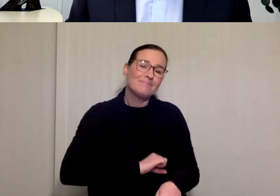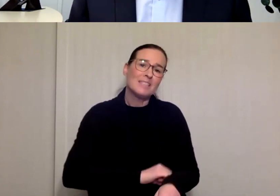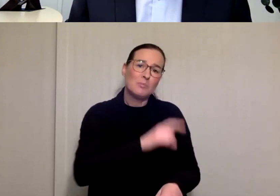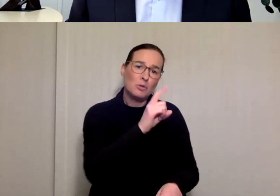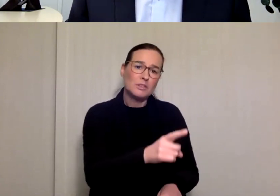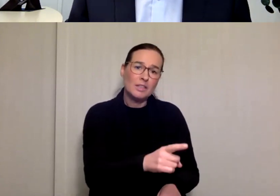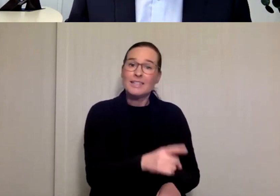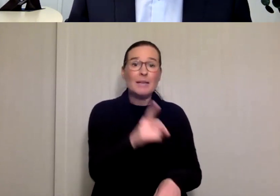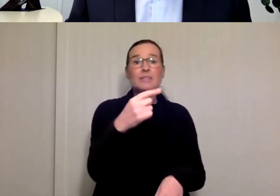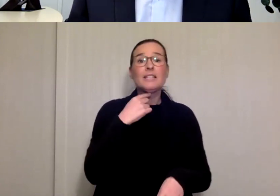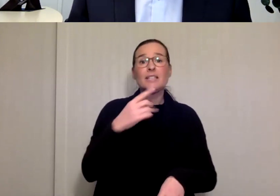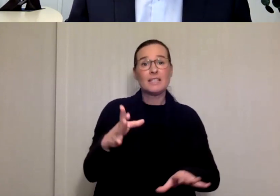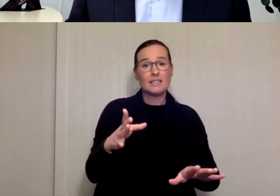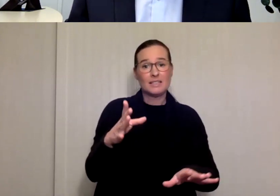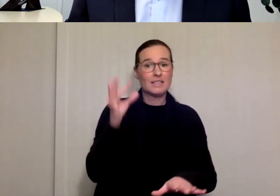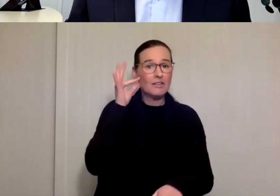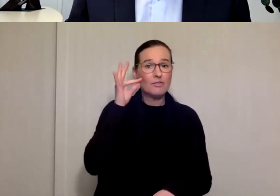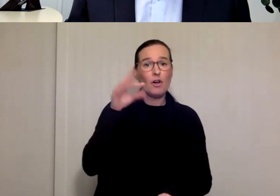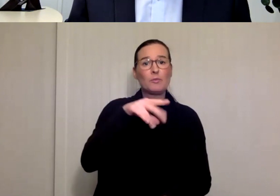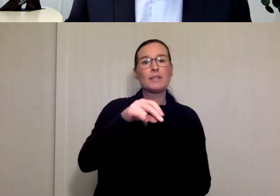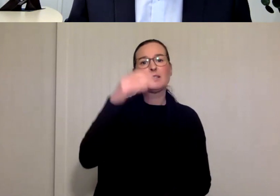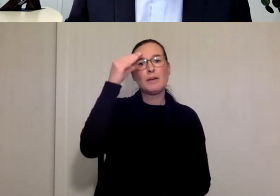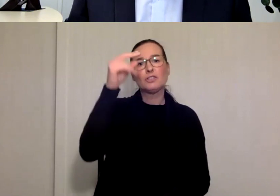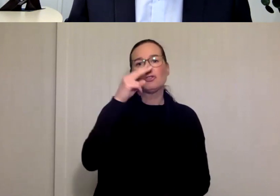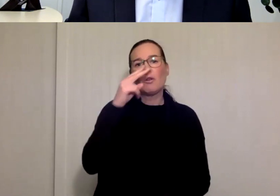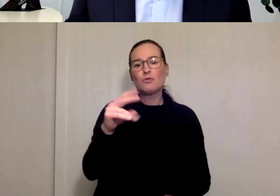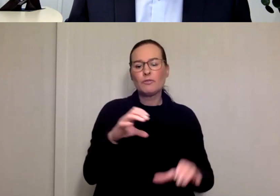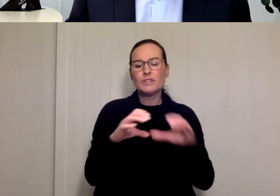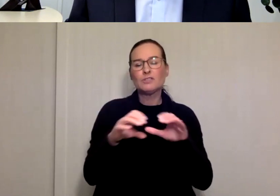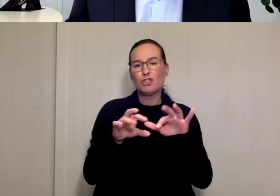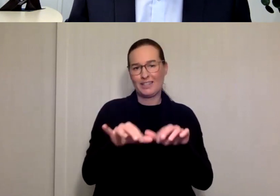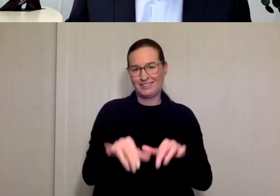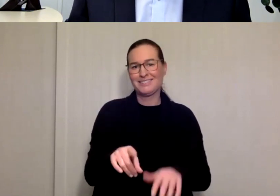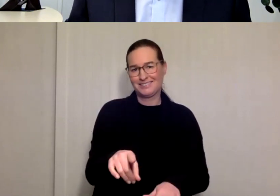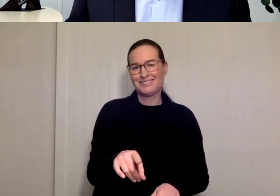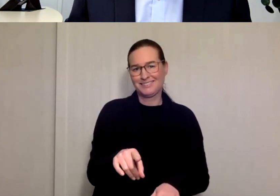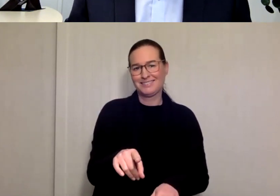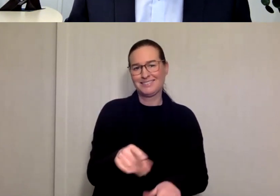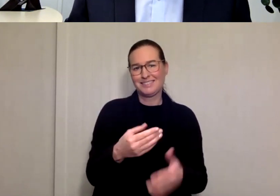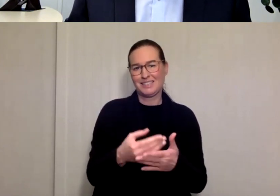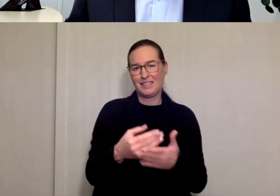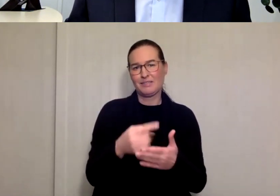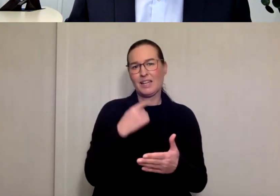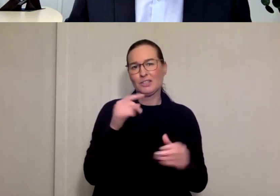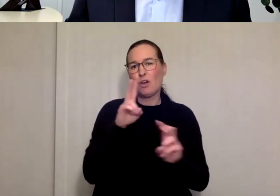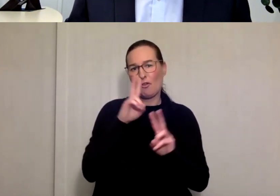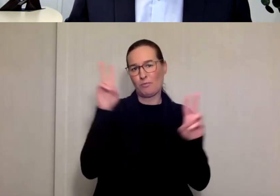gesagt, Frau Friesemann, ich bin in Bezug auf manche Bemerkungen im Chat. Und da würde ich eben einfach nur